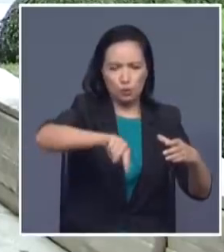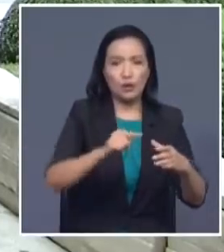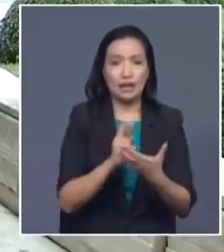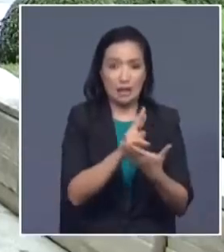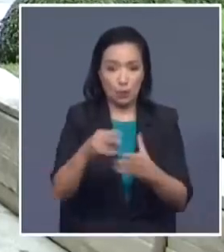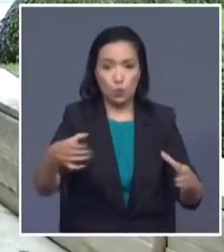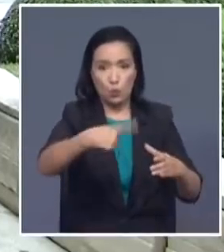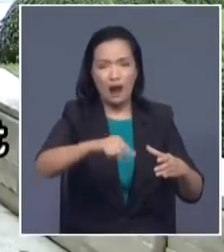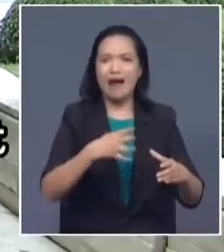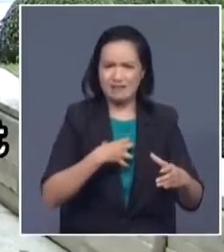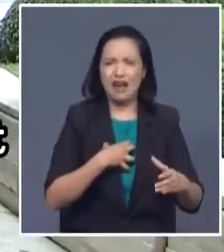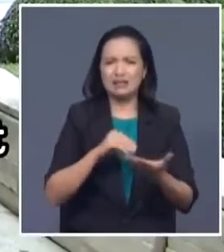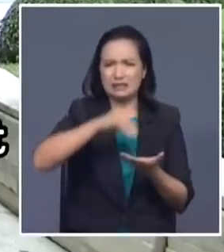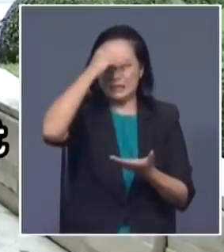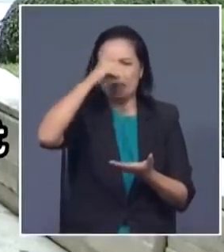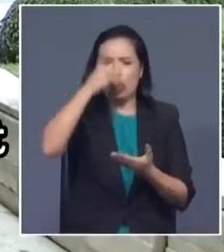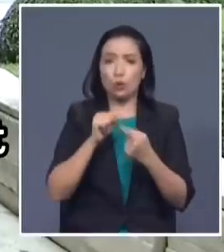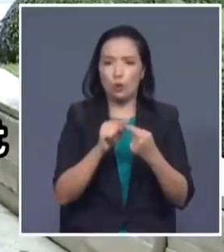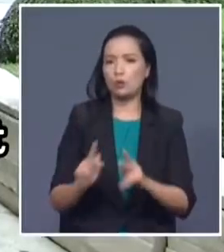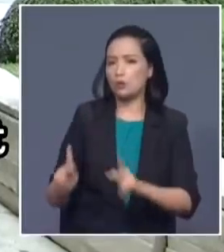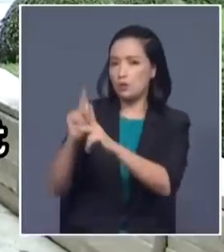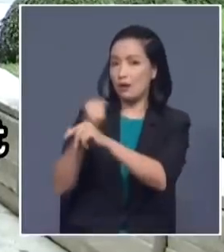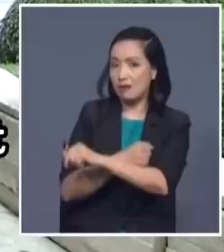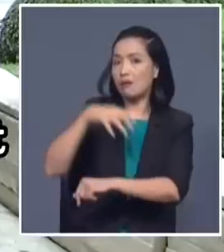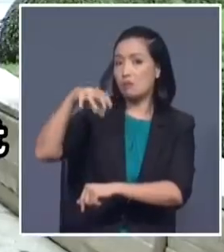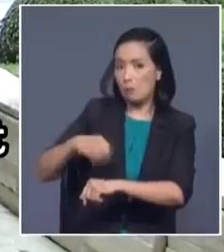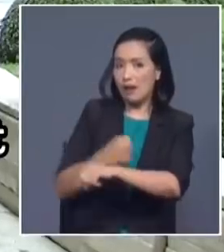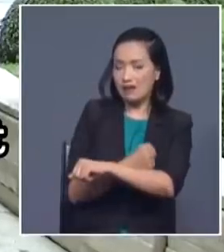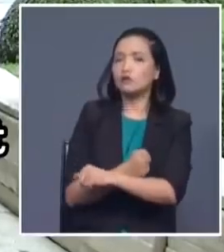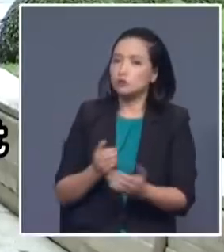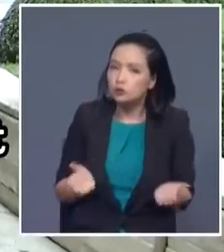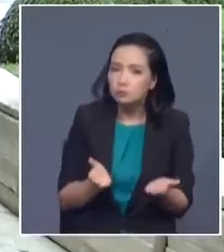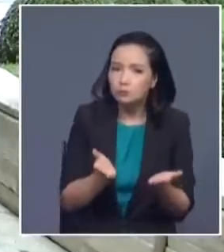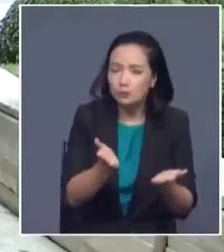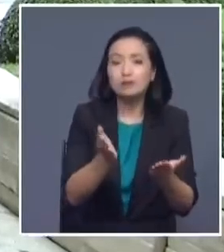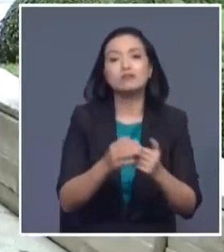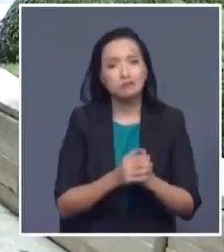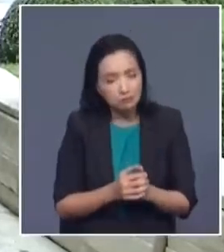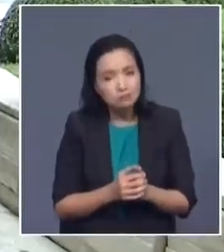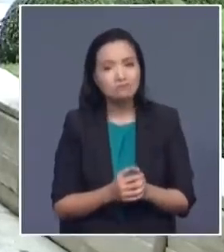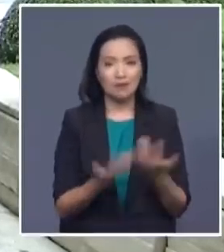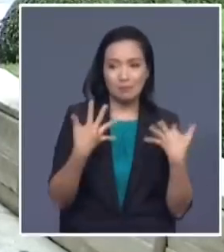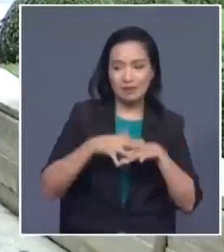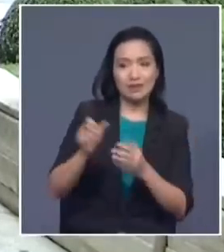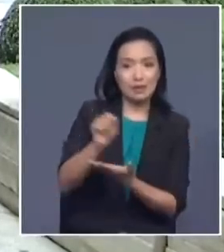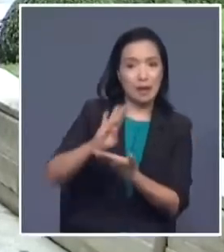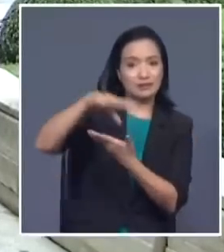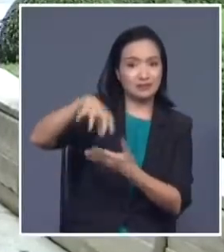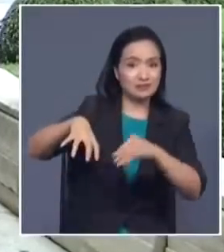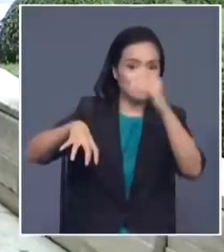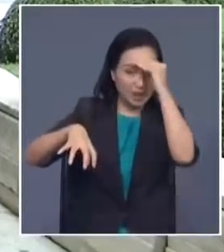ประสงค์จะศึกษาต่อกระทรวงแรงงานโดยกรมพัฒนาฝีมือแรงงานจะให้การสนับสนุนโดยจะประสานสถานศึกษ